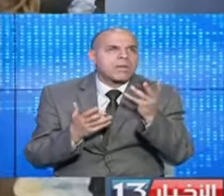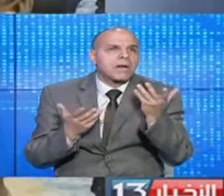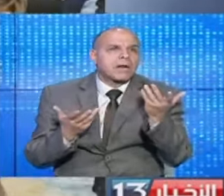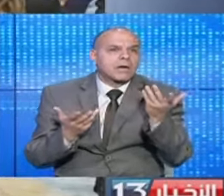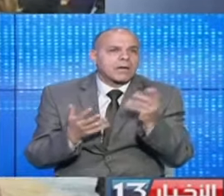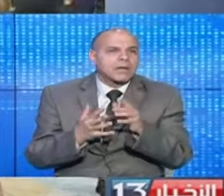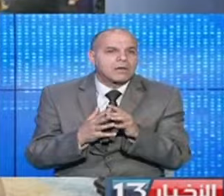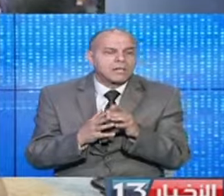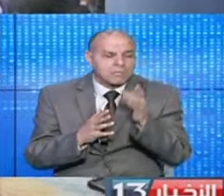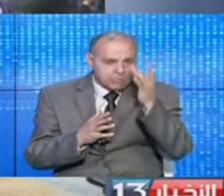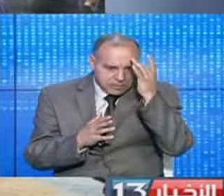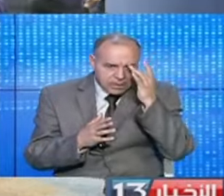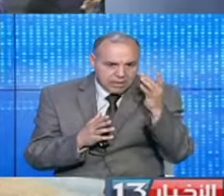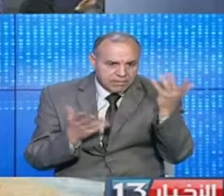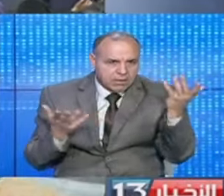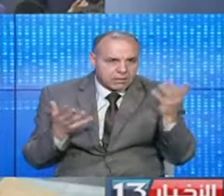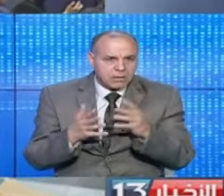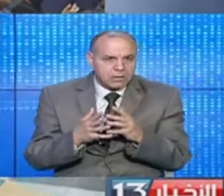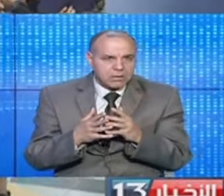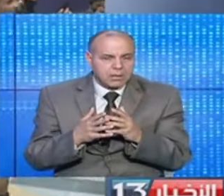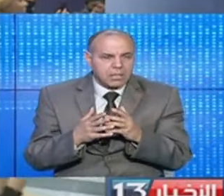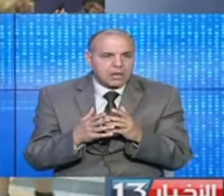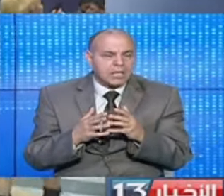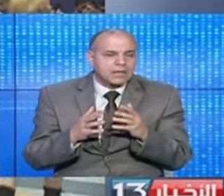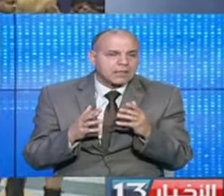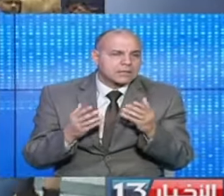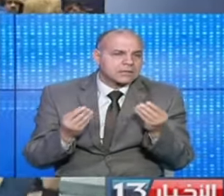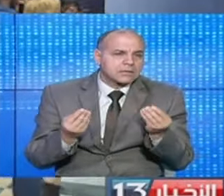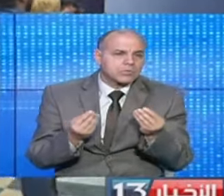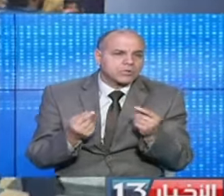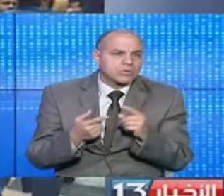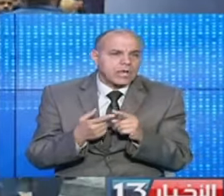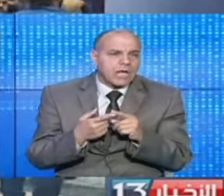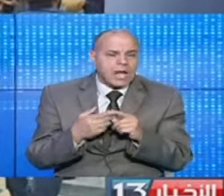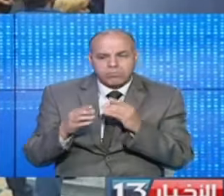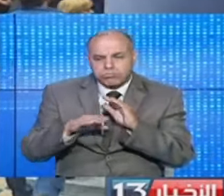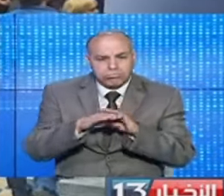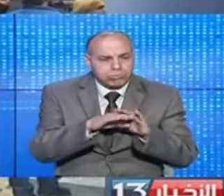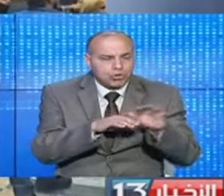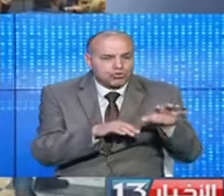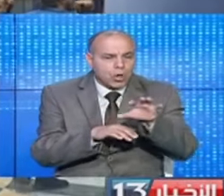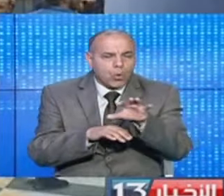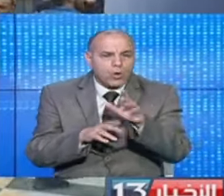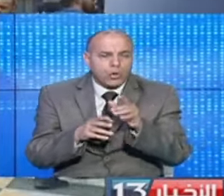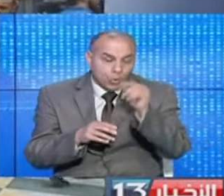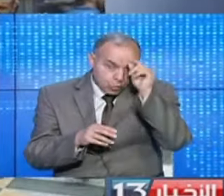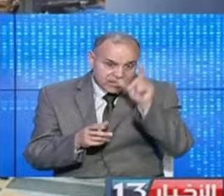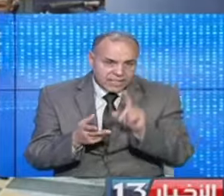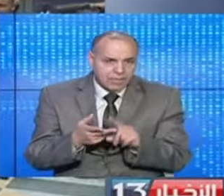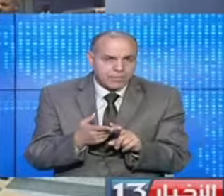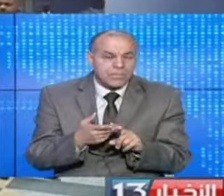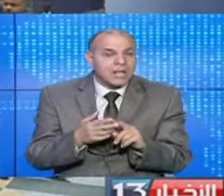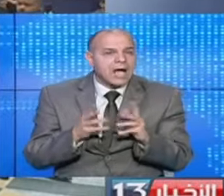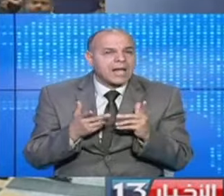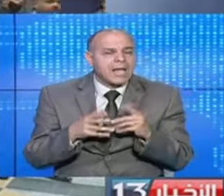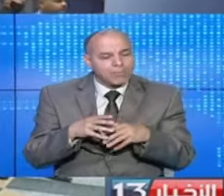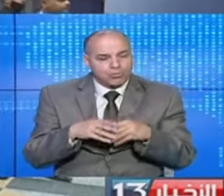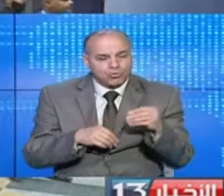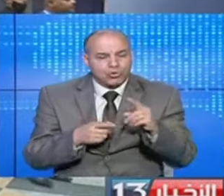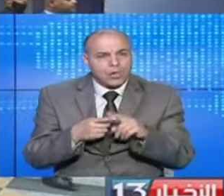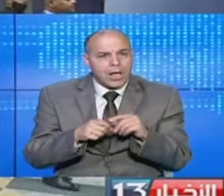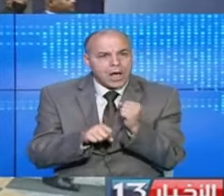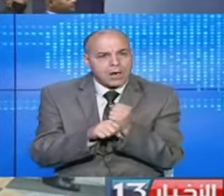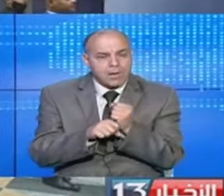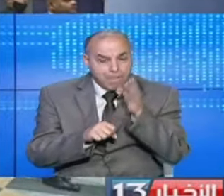معناتها للثقافة اللي عبر معناتها استشارات جهوية ووطنية باش نخرجوا